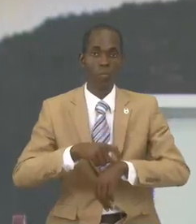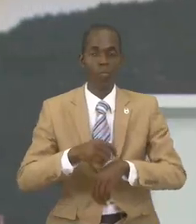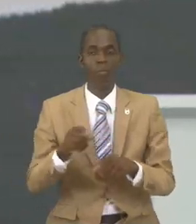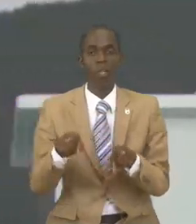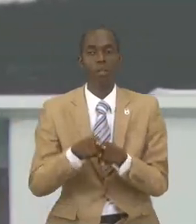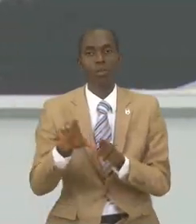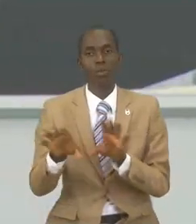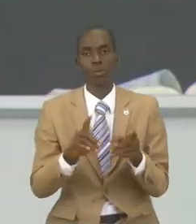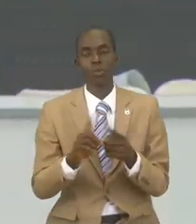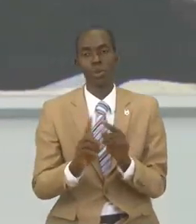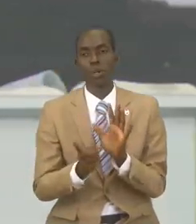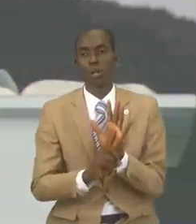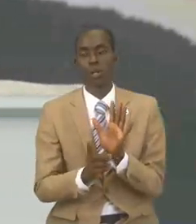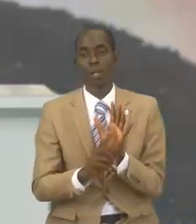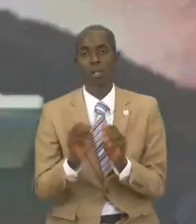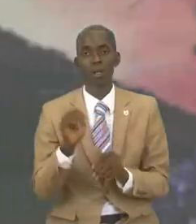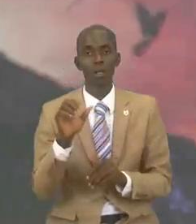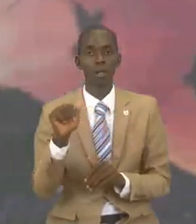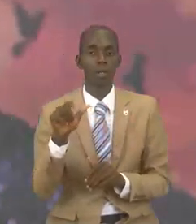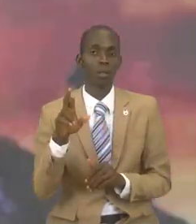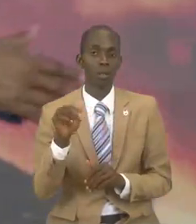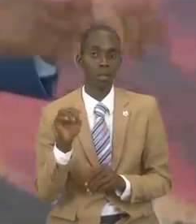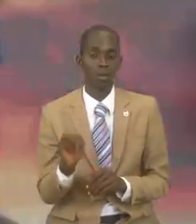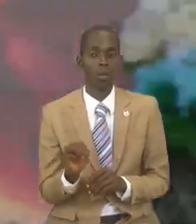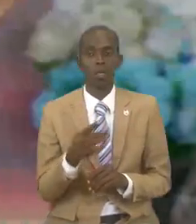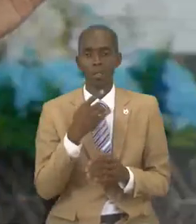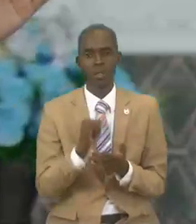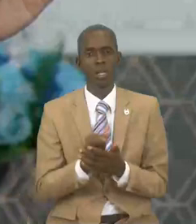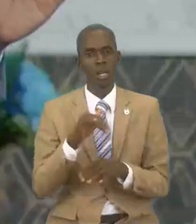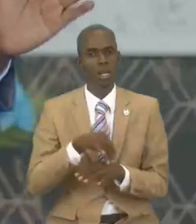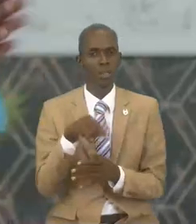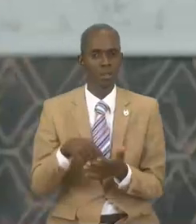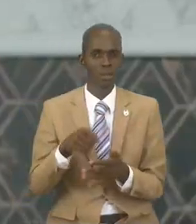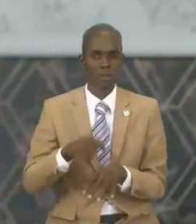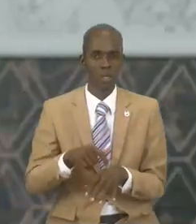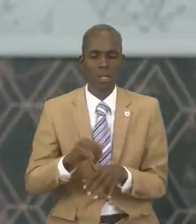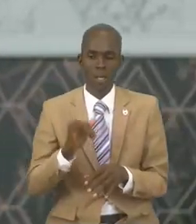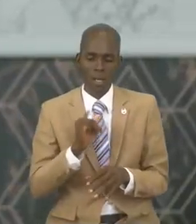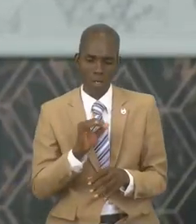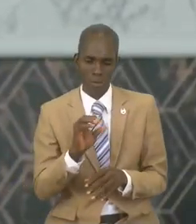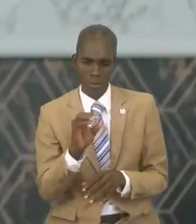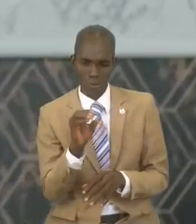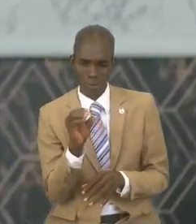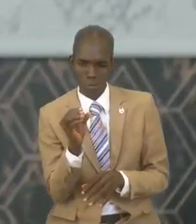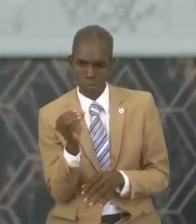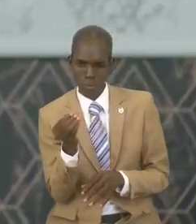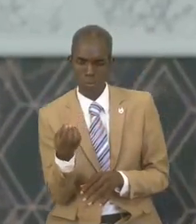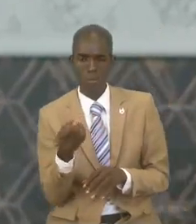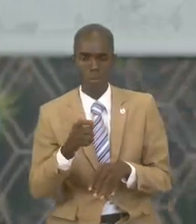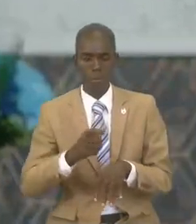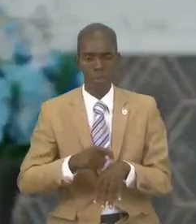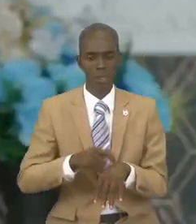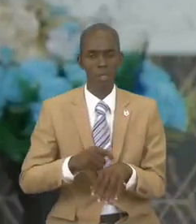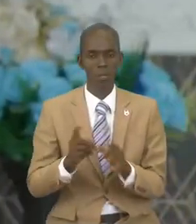comme vous réglez une montre, vous fixez une alarme, vous dites à